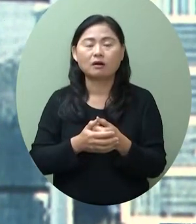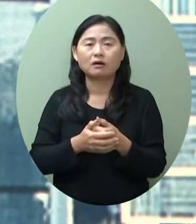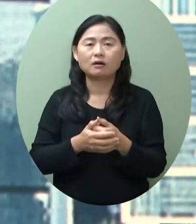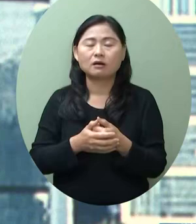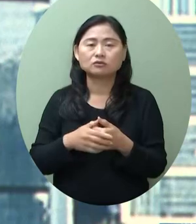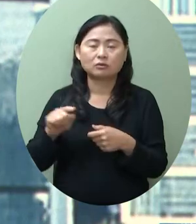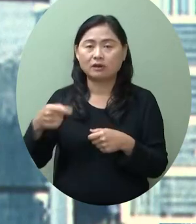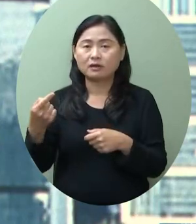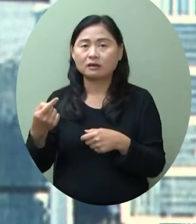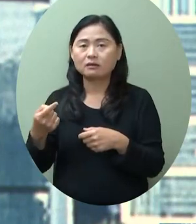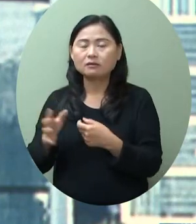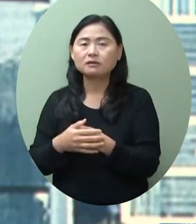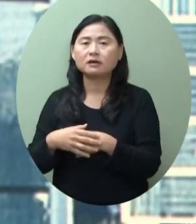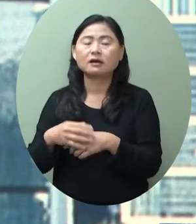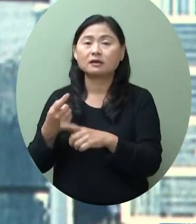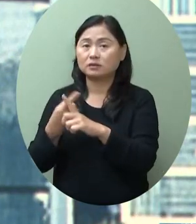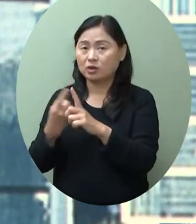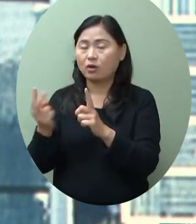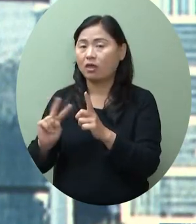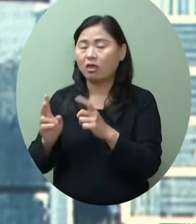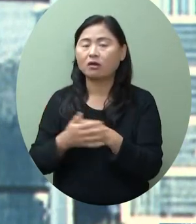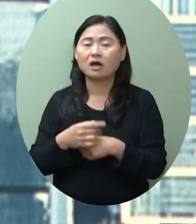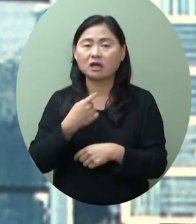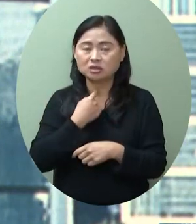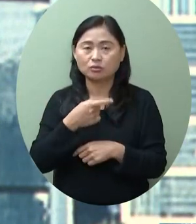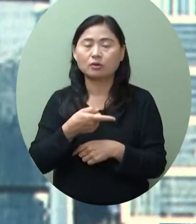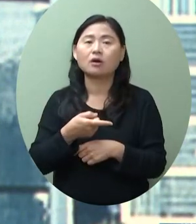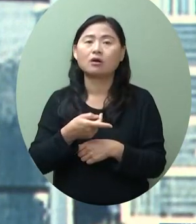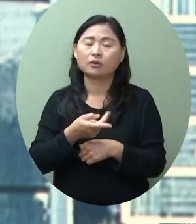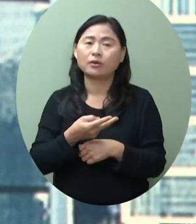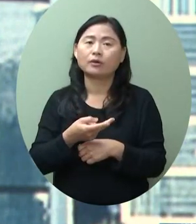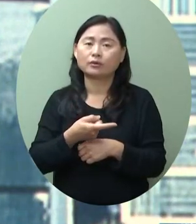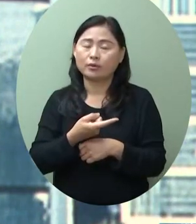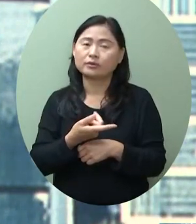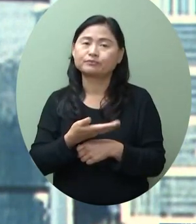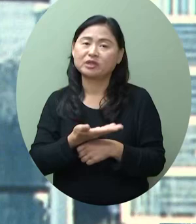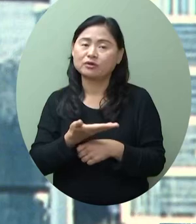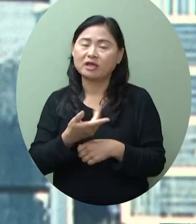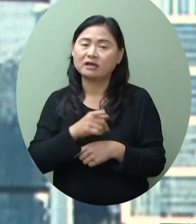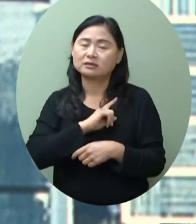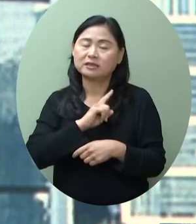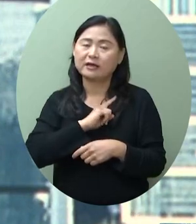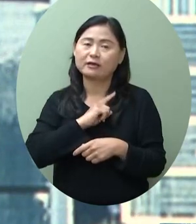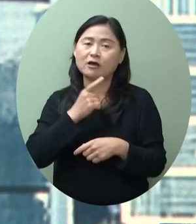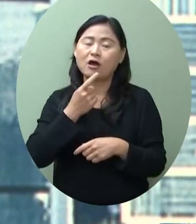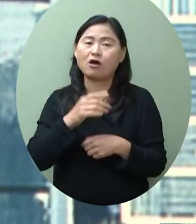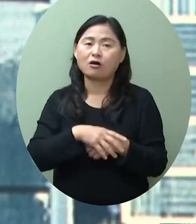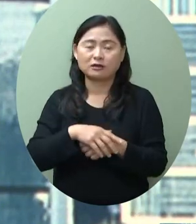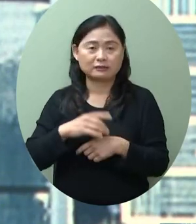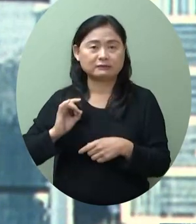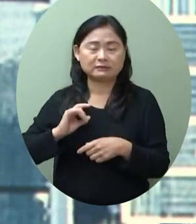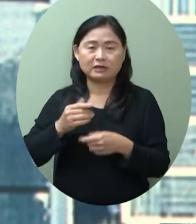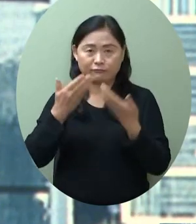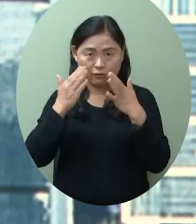他嗰11位一樣咧，係要求佢哋咧都係放自己假喺屋企咧嚟到去隔離